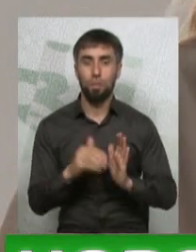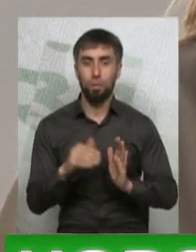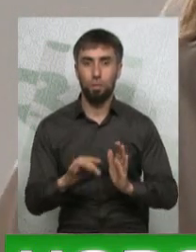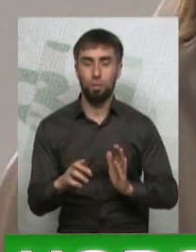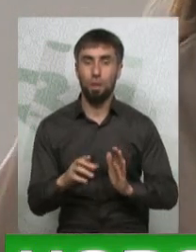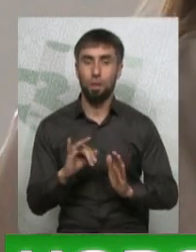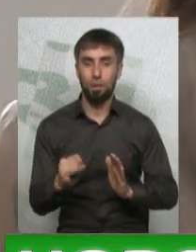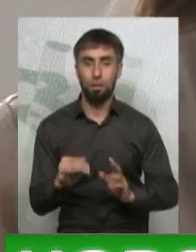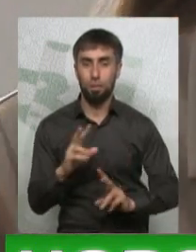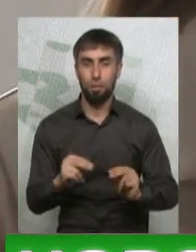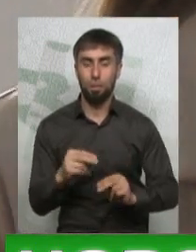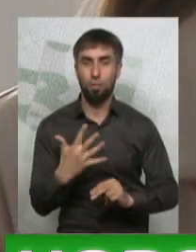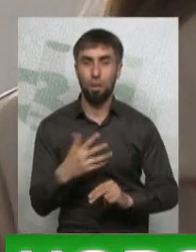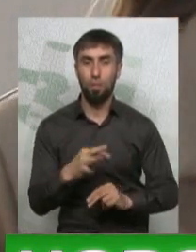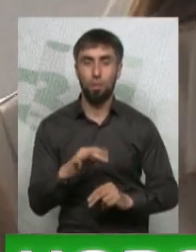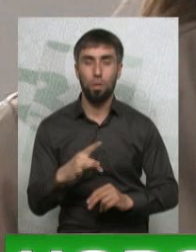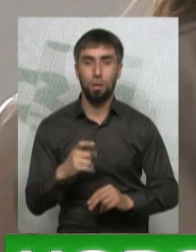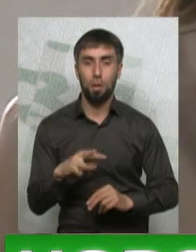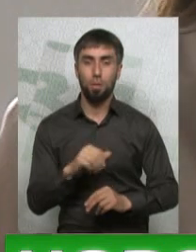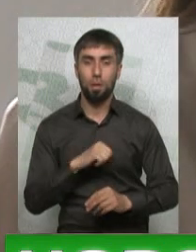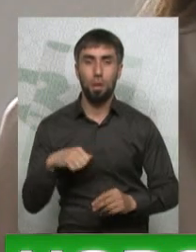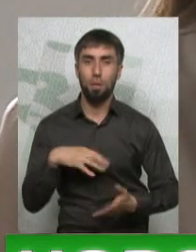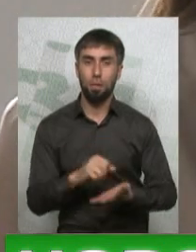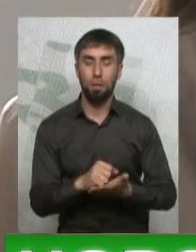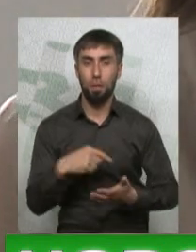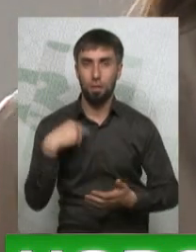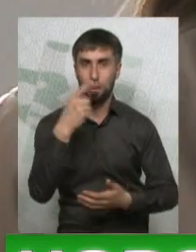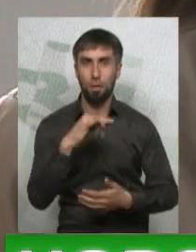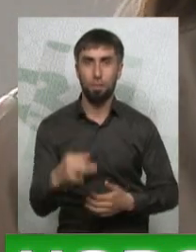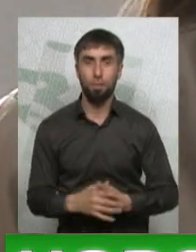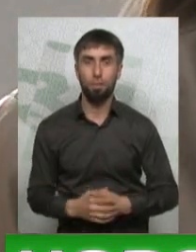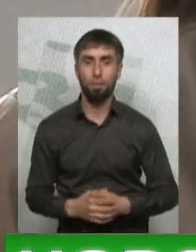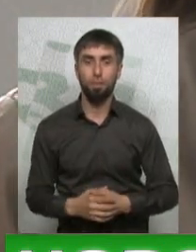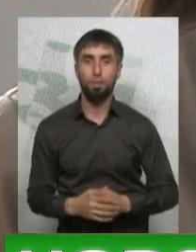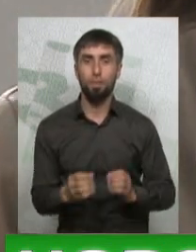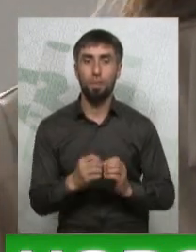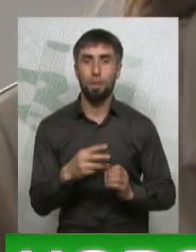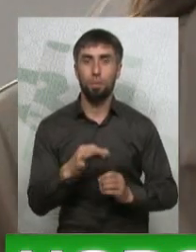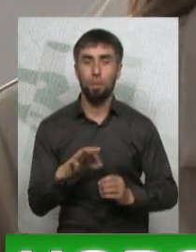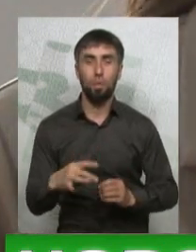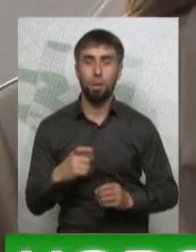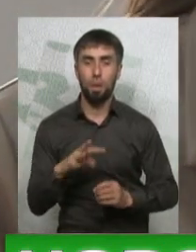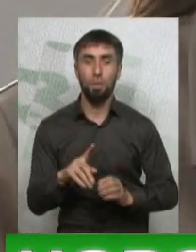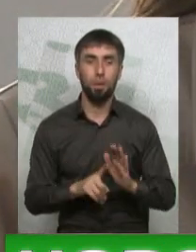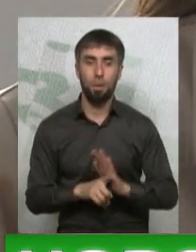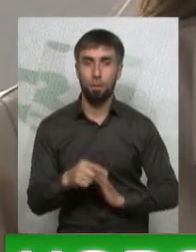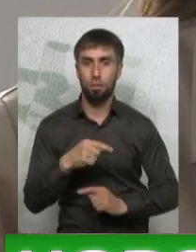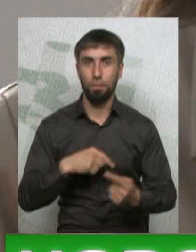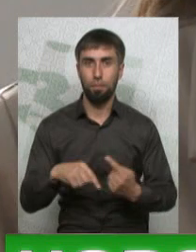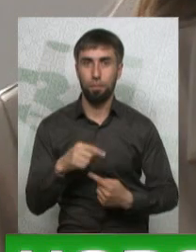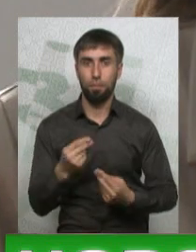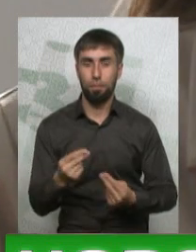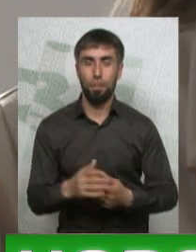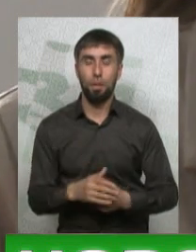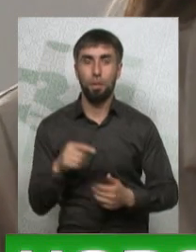30 700 000 рублей, в том числе 5 микрозаймов самозанятым лицам и 10 микрозаймов начинающим предпринимателям.